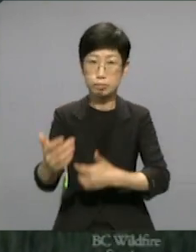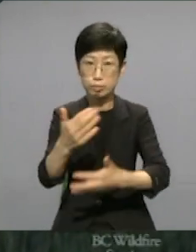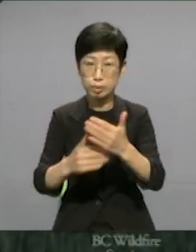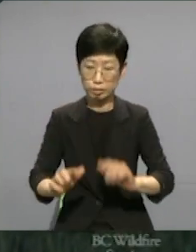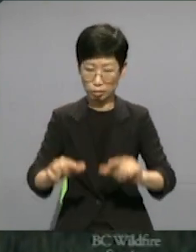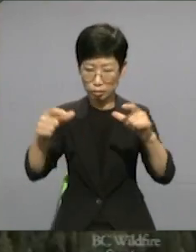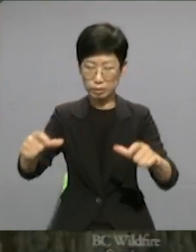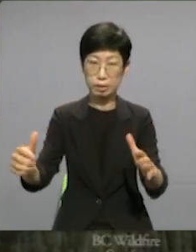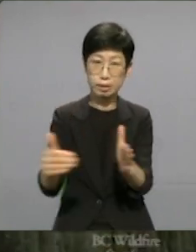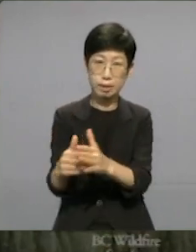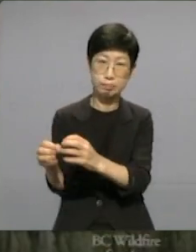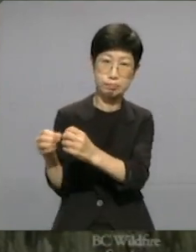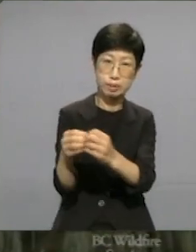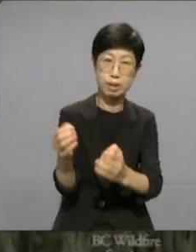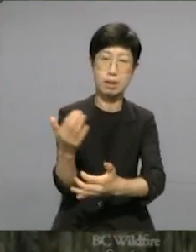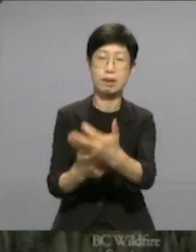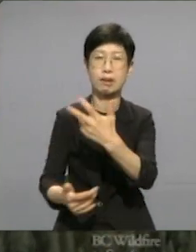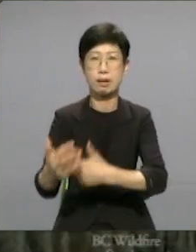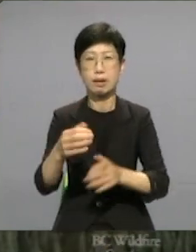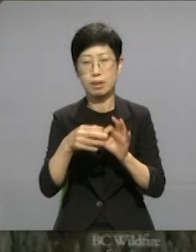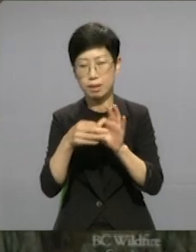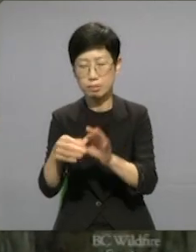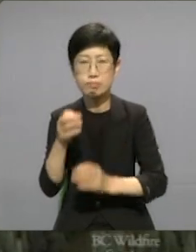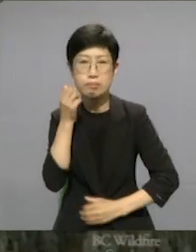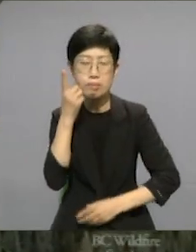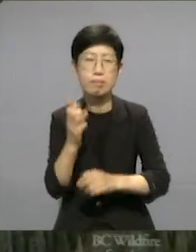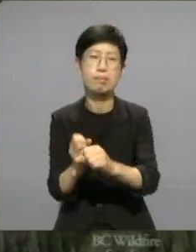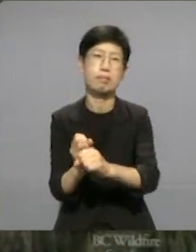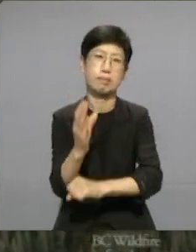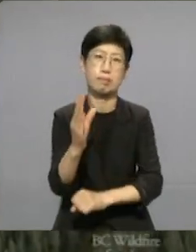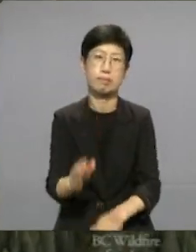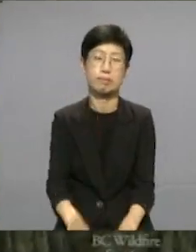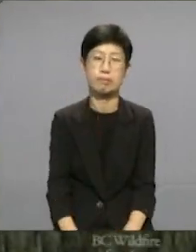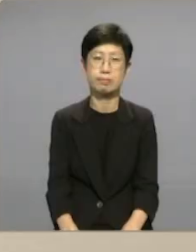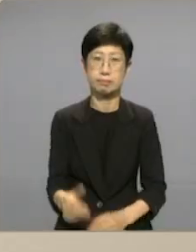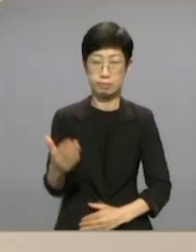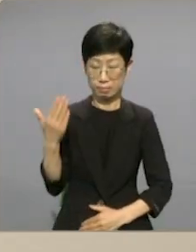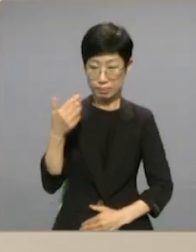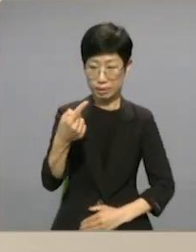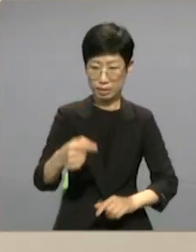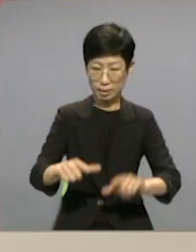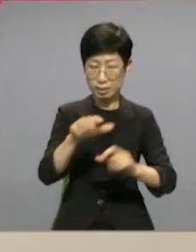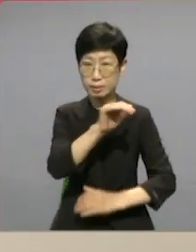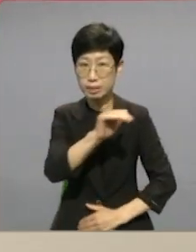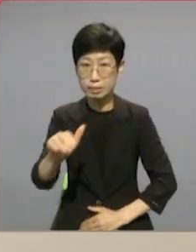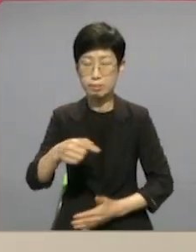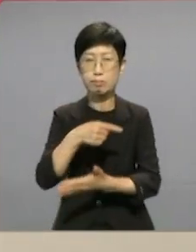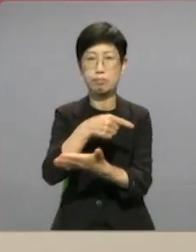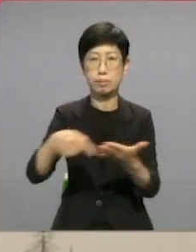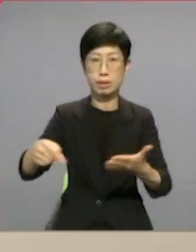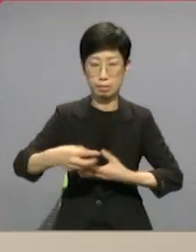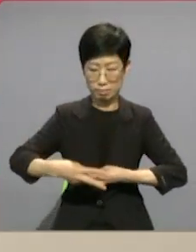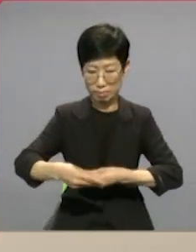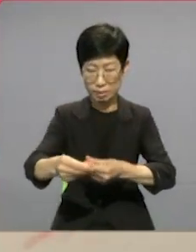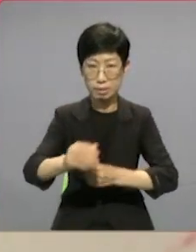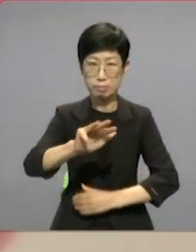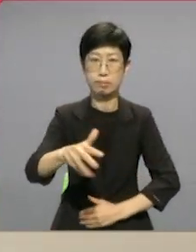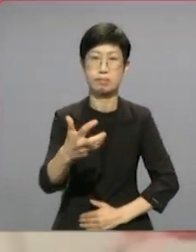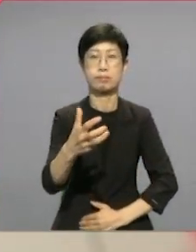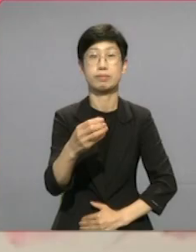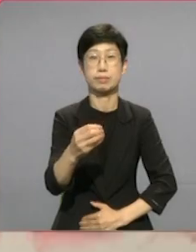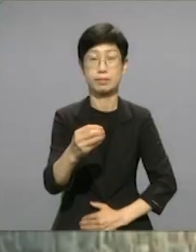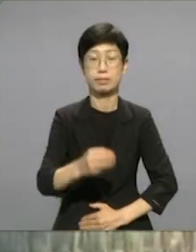동부 지역까지 번지면서 한달 넘게 꺼지지 않고 있습니다. 지난 1일 기준 산불 피해 면적은 880만